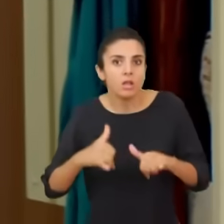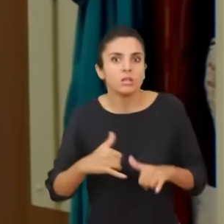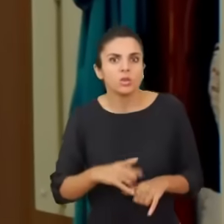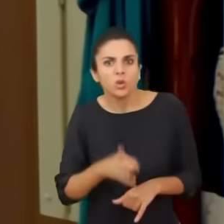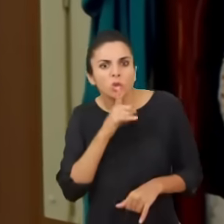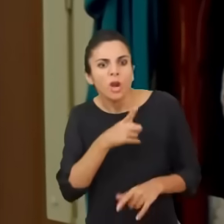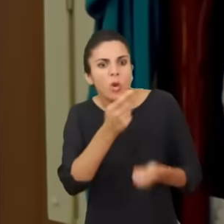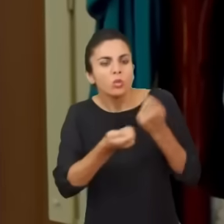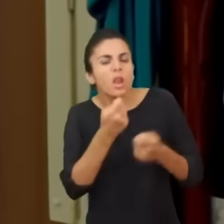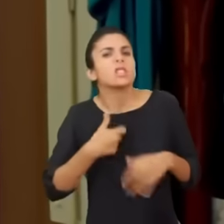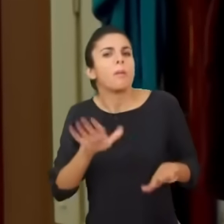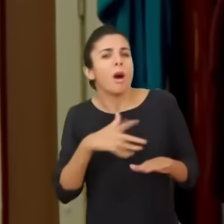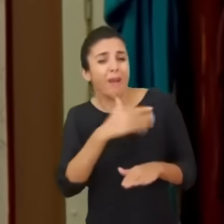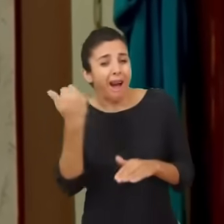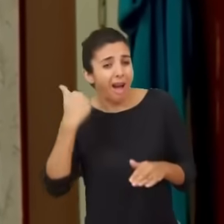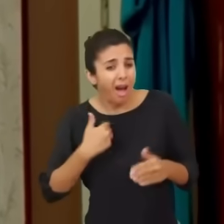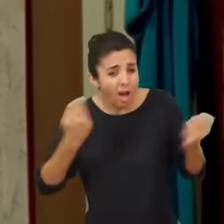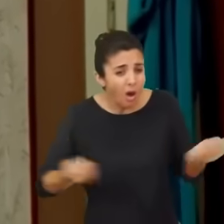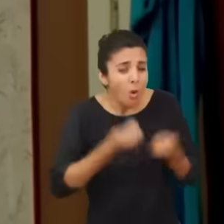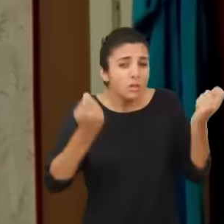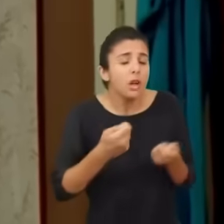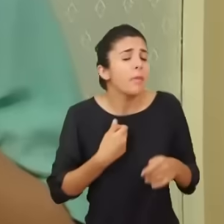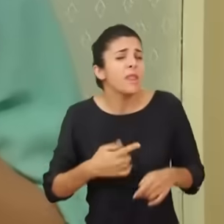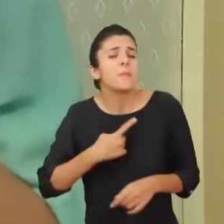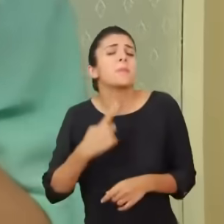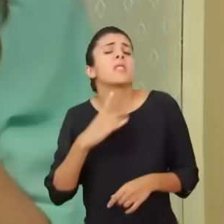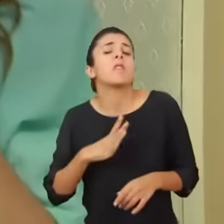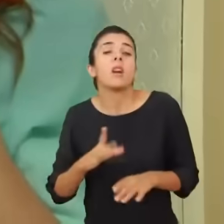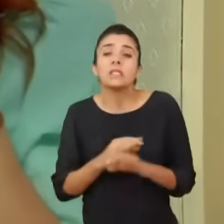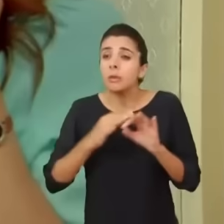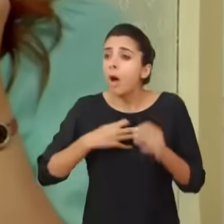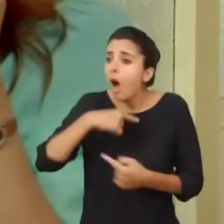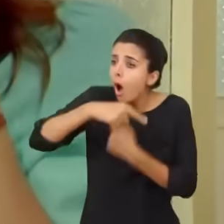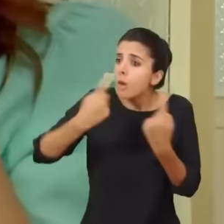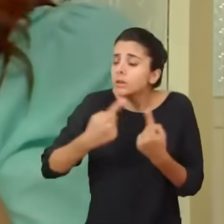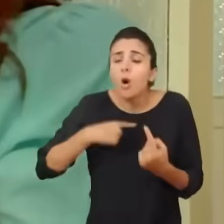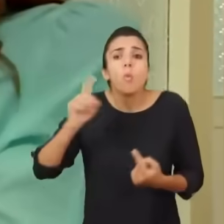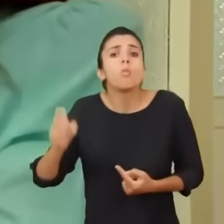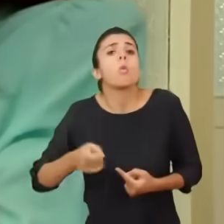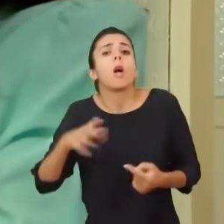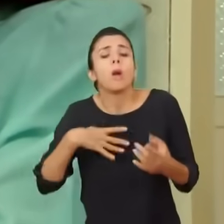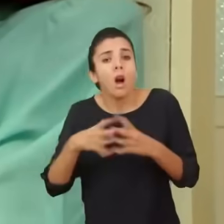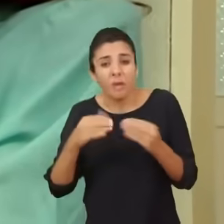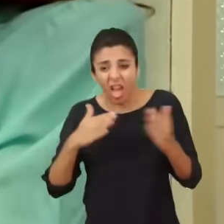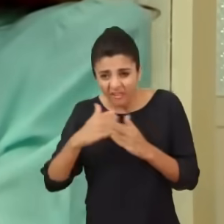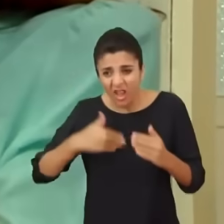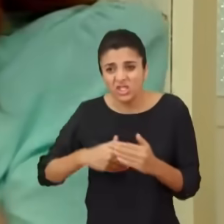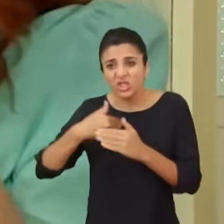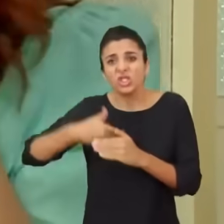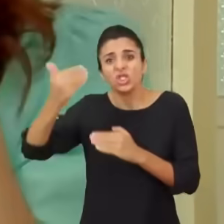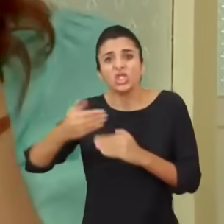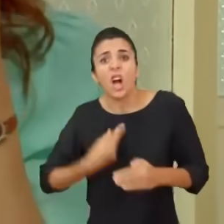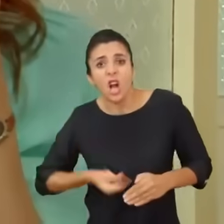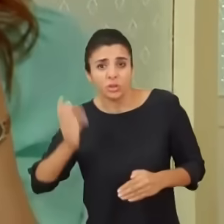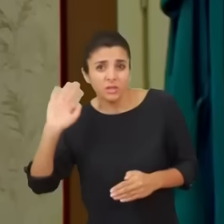bile uğraşamayacağım artık ben. Senin arkanızı toplamaktan bıktım ben. Ben ya, hiçbir aradığım hiçbir yerde bulamıyorum. Basıp gideceğim bu evden ya. Bir